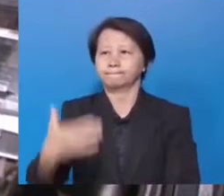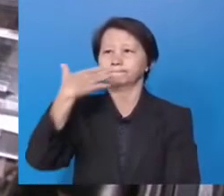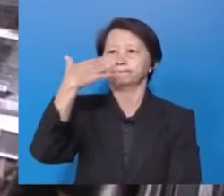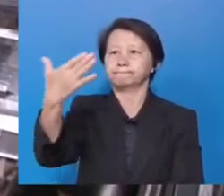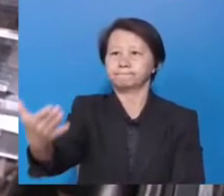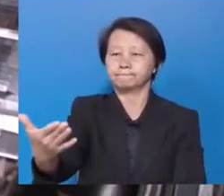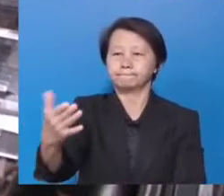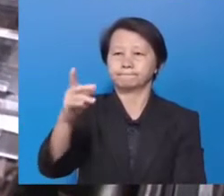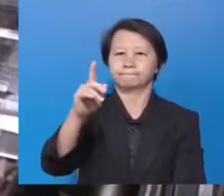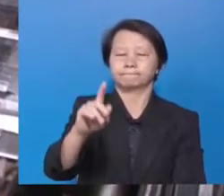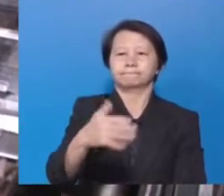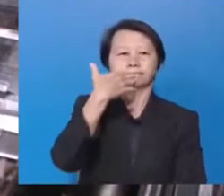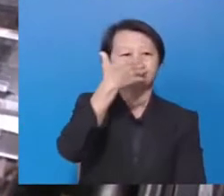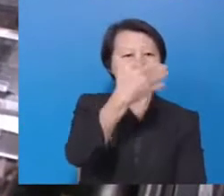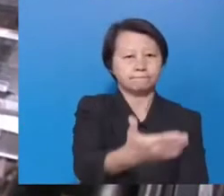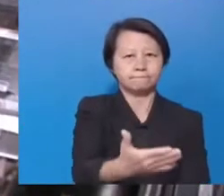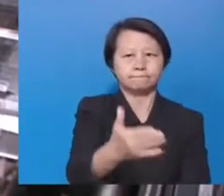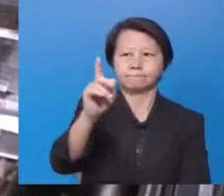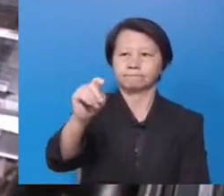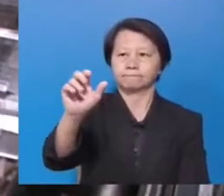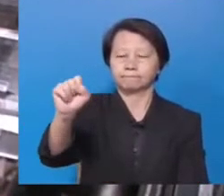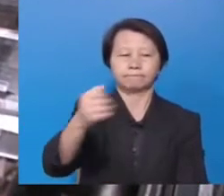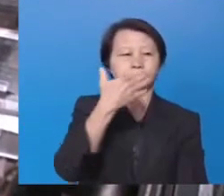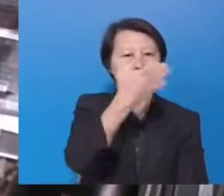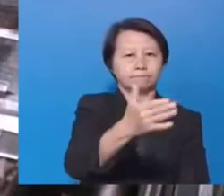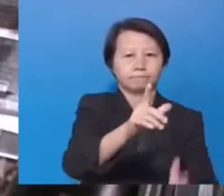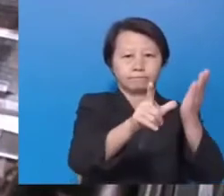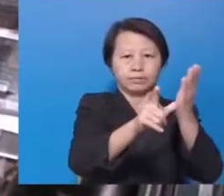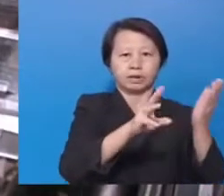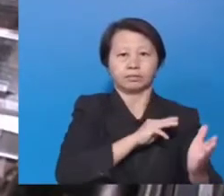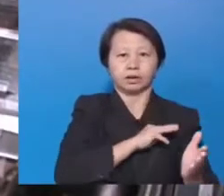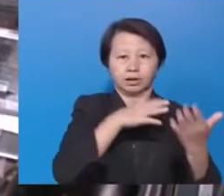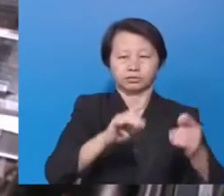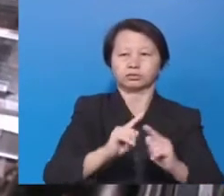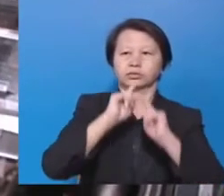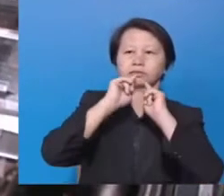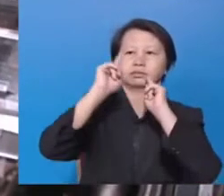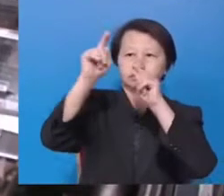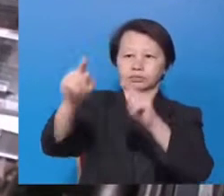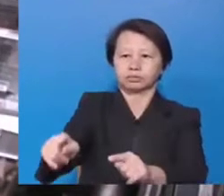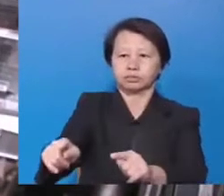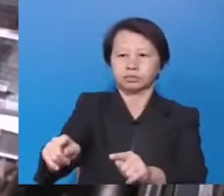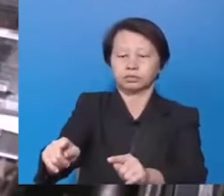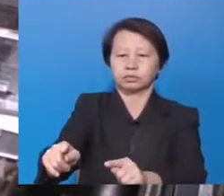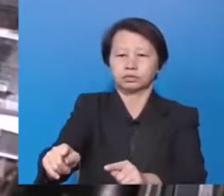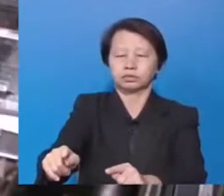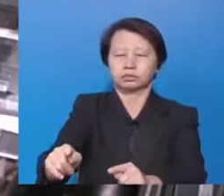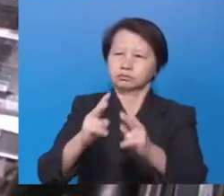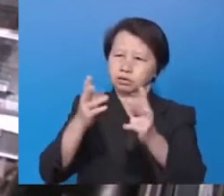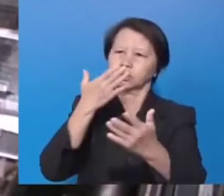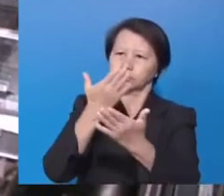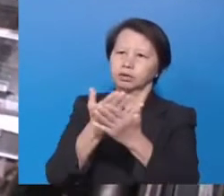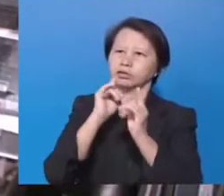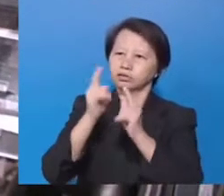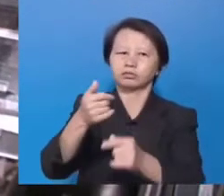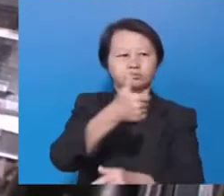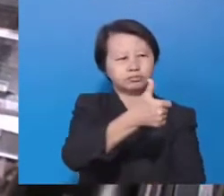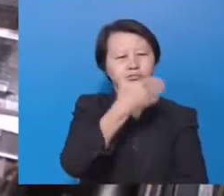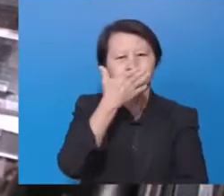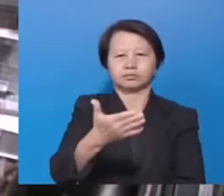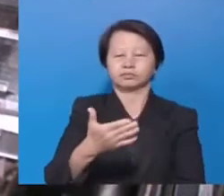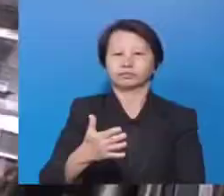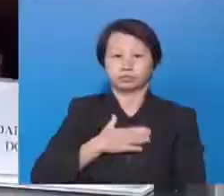Hai terima kasih pada tahun Sri terima kasih kepada timbalan menteri yang telah memberi jawaban yang begitu baik